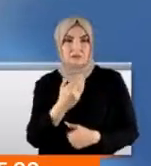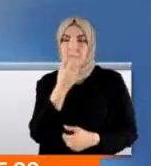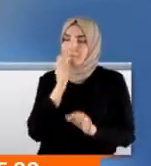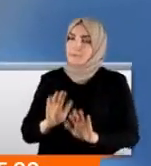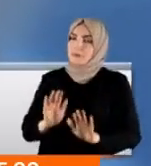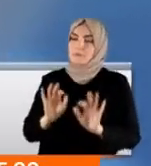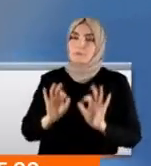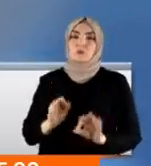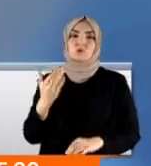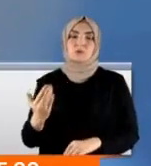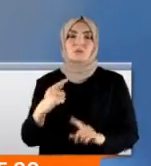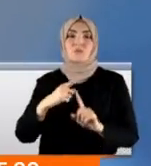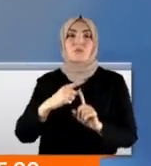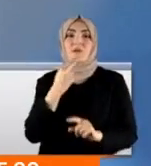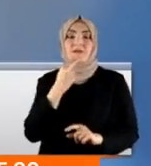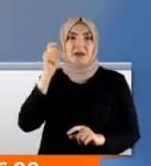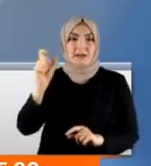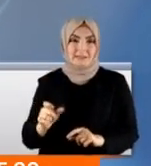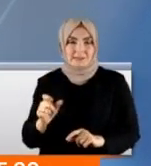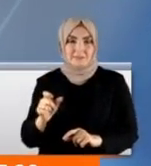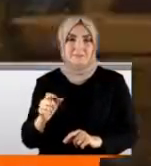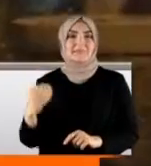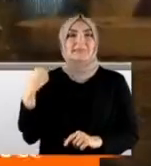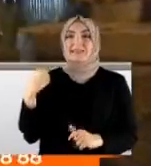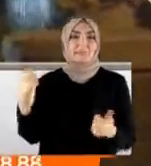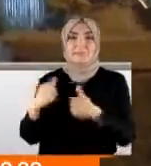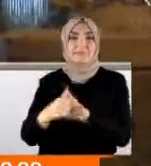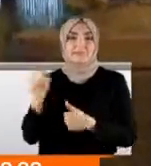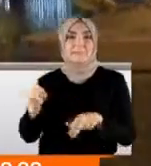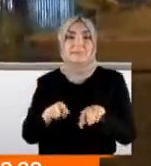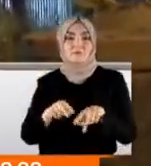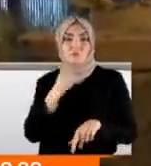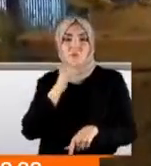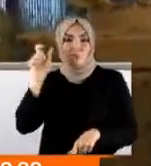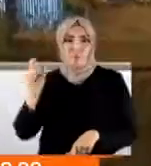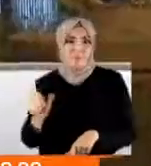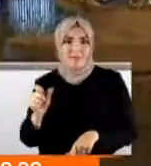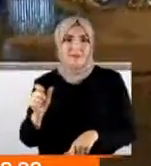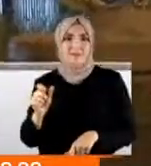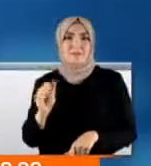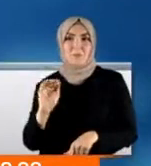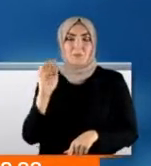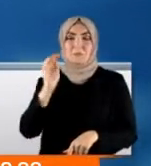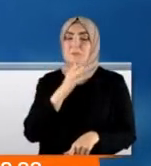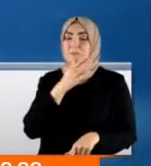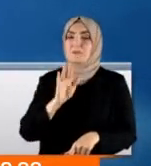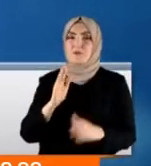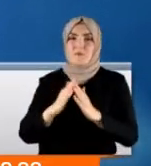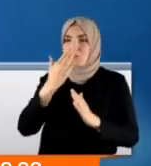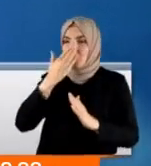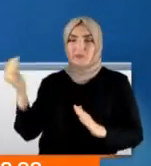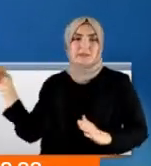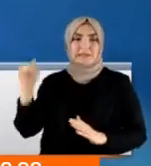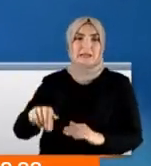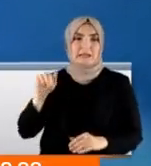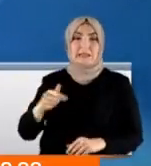Tülay Aksu ve yeni hayat arkadaşı Mesut Sivil olacaklardan habersiz evlerine geldi. Ancak eski koca Erdem Demirbaş o evin